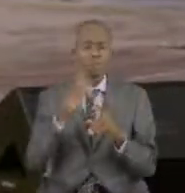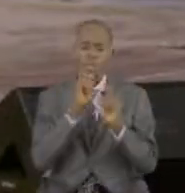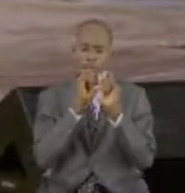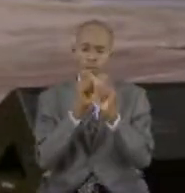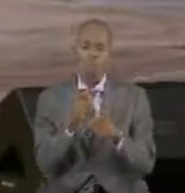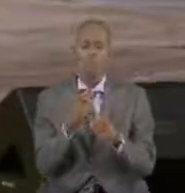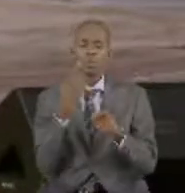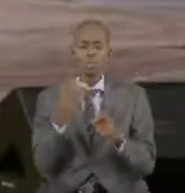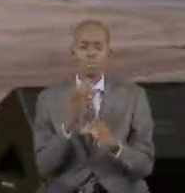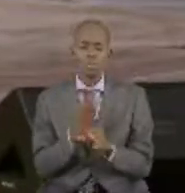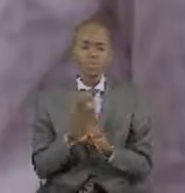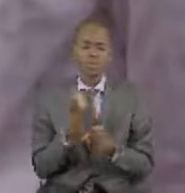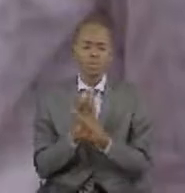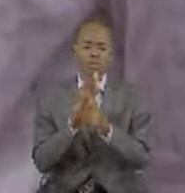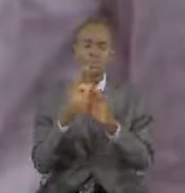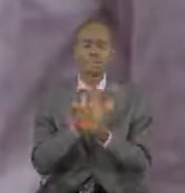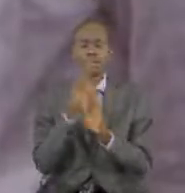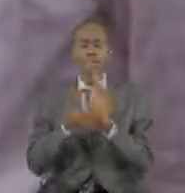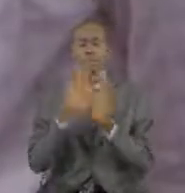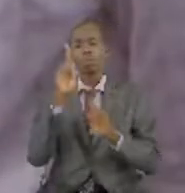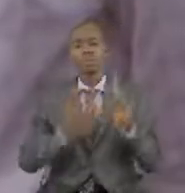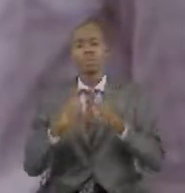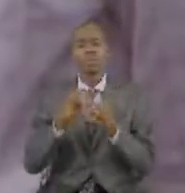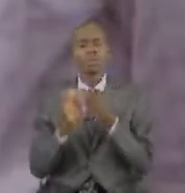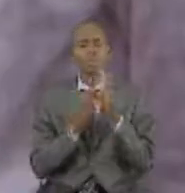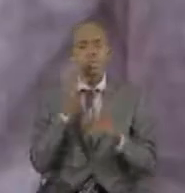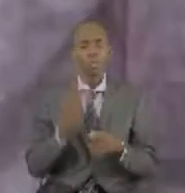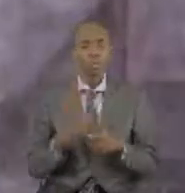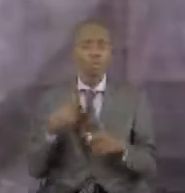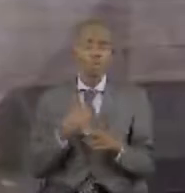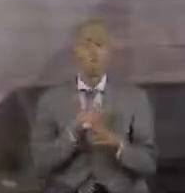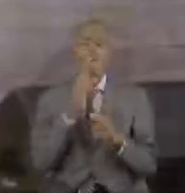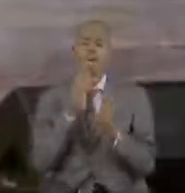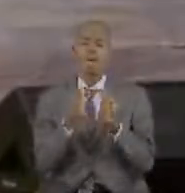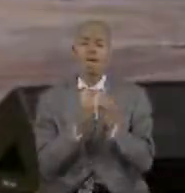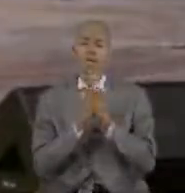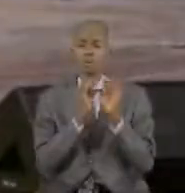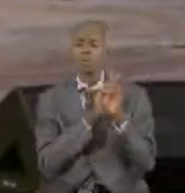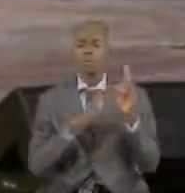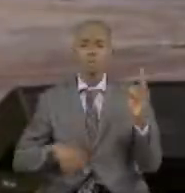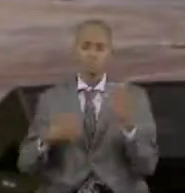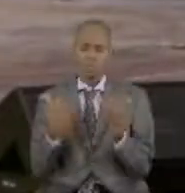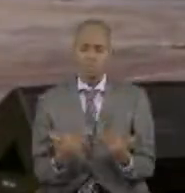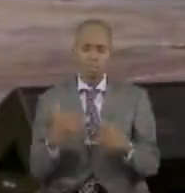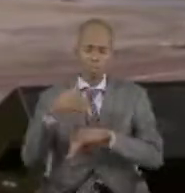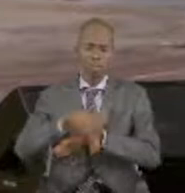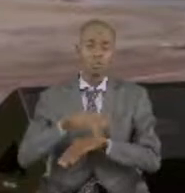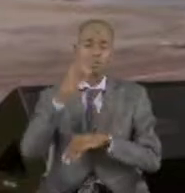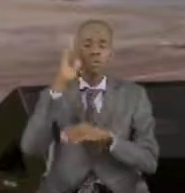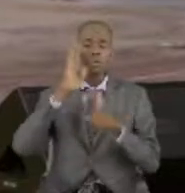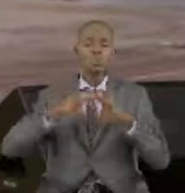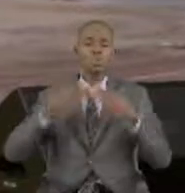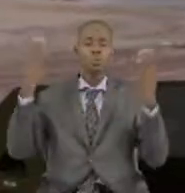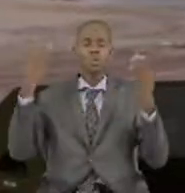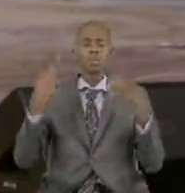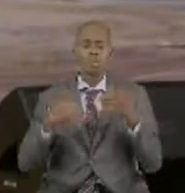fidélité à culture les compos de la fidélité de ton peuple au nom de jésus demande au seigneur que tours ce